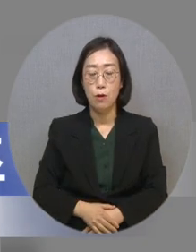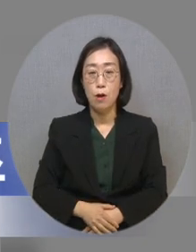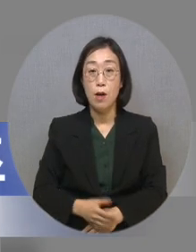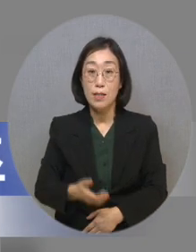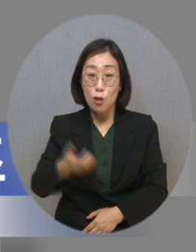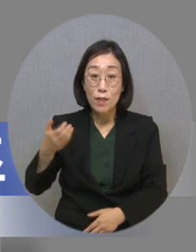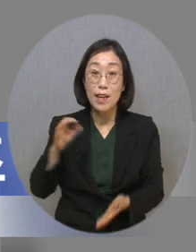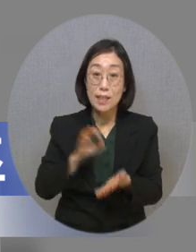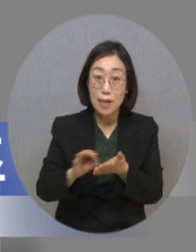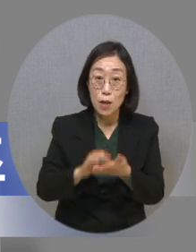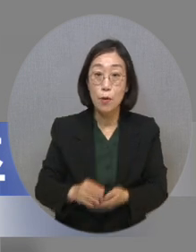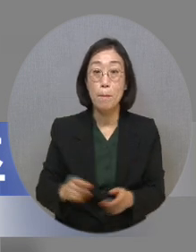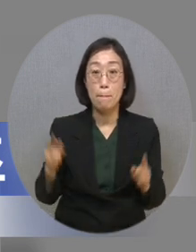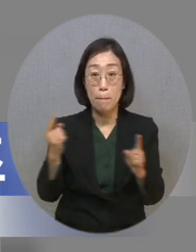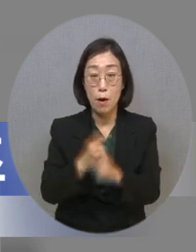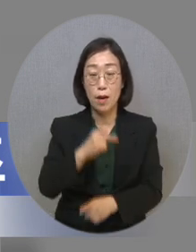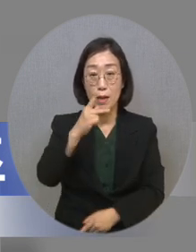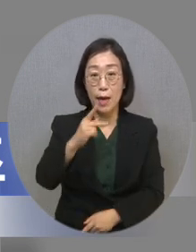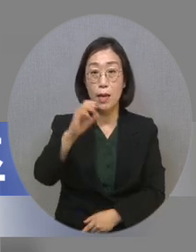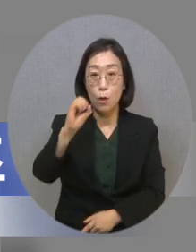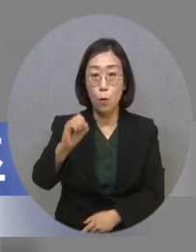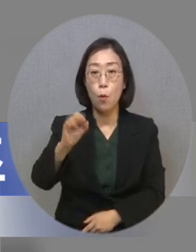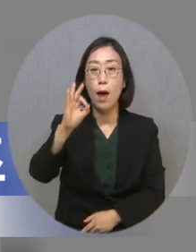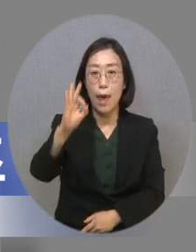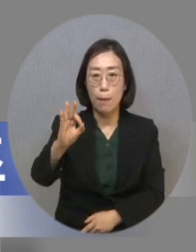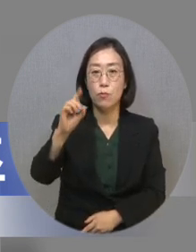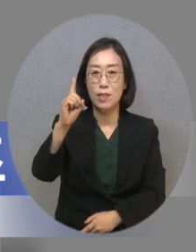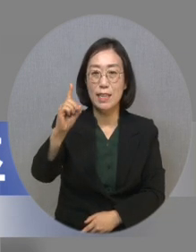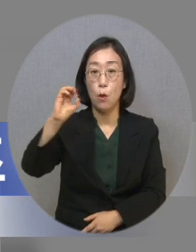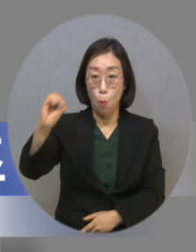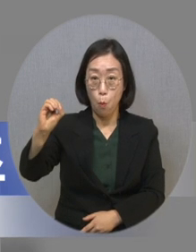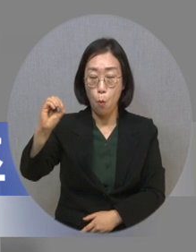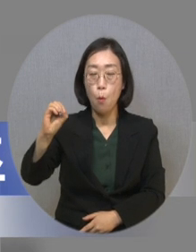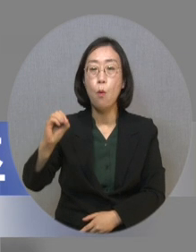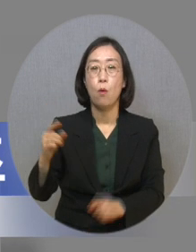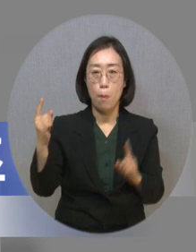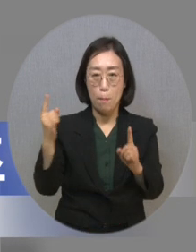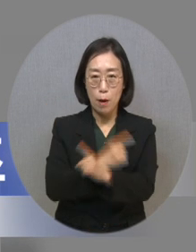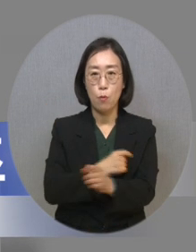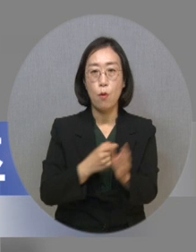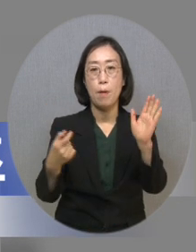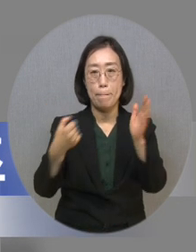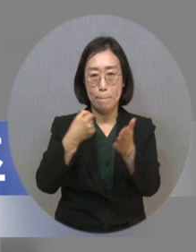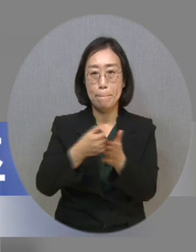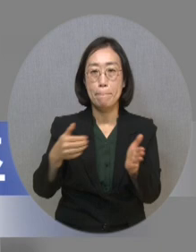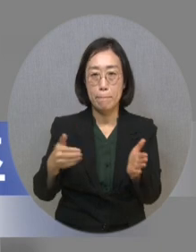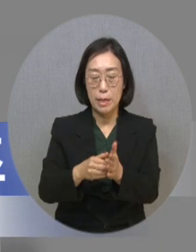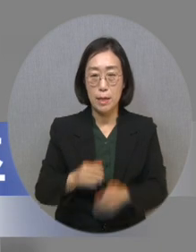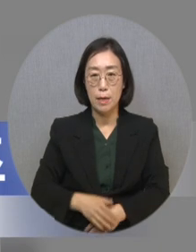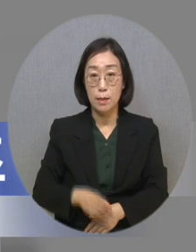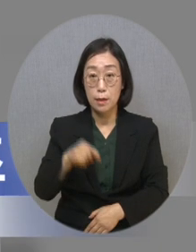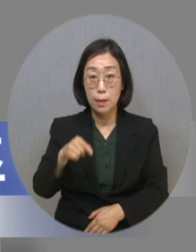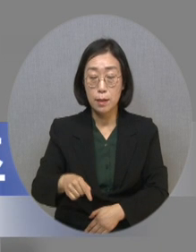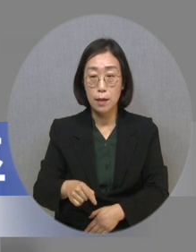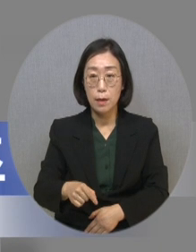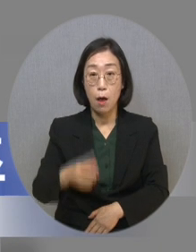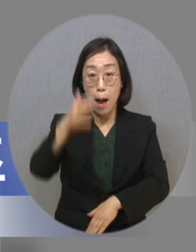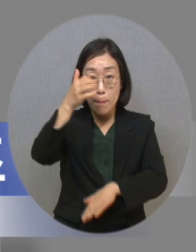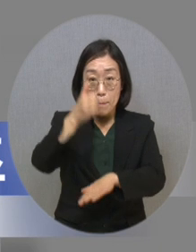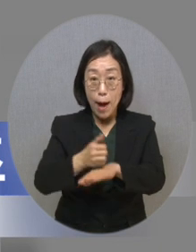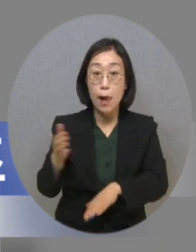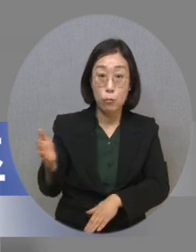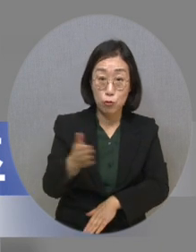kod 코다에서 kofo 코프로 변경했습니다 한국 장청원 이달 말부터